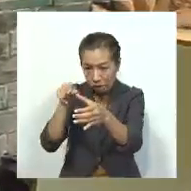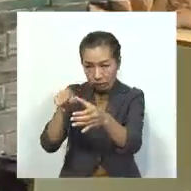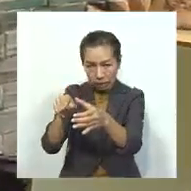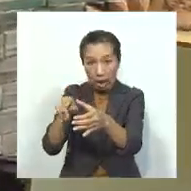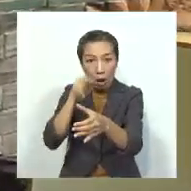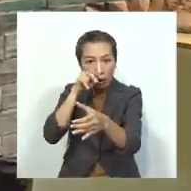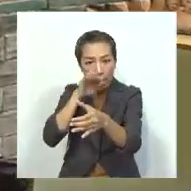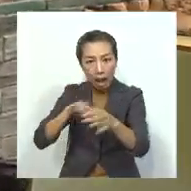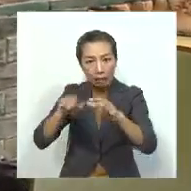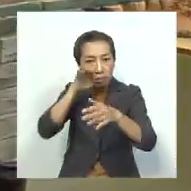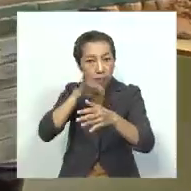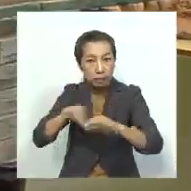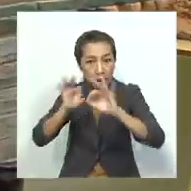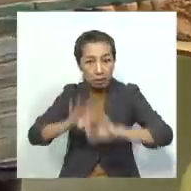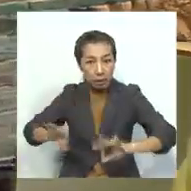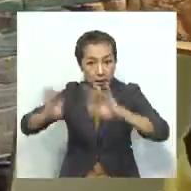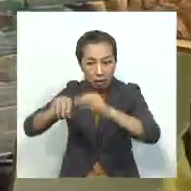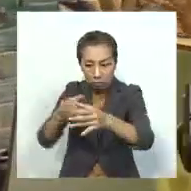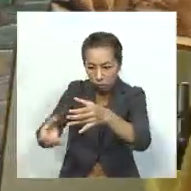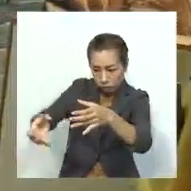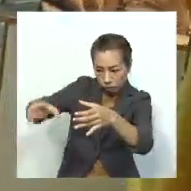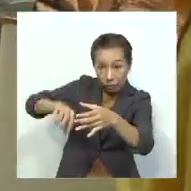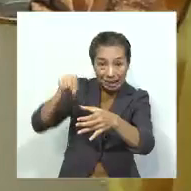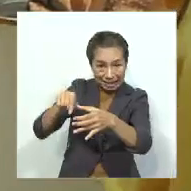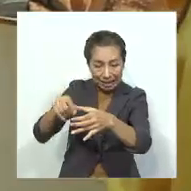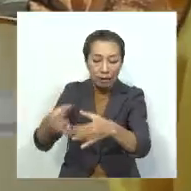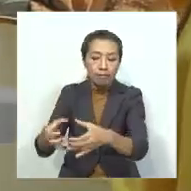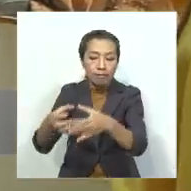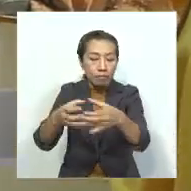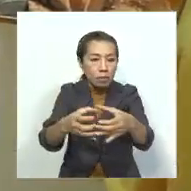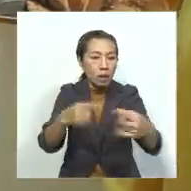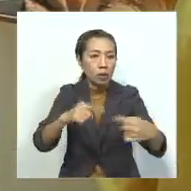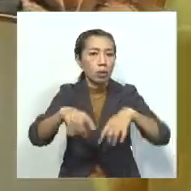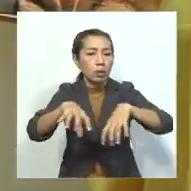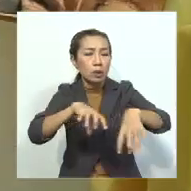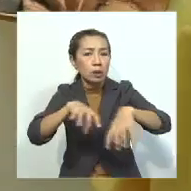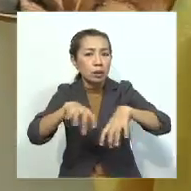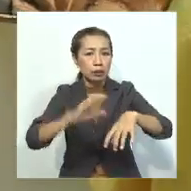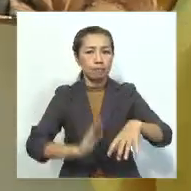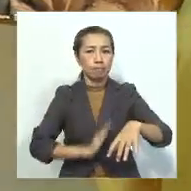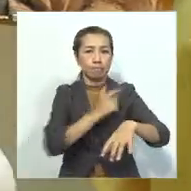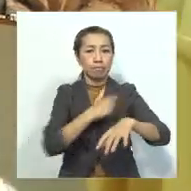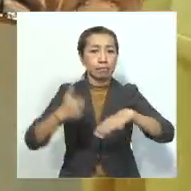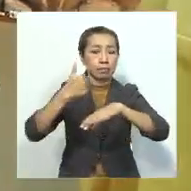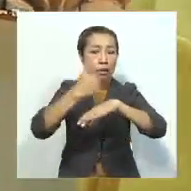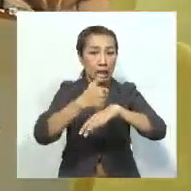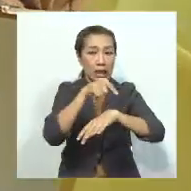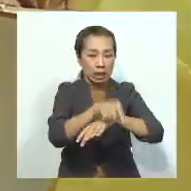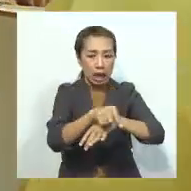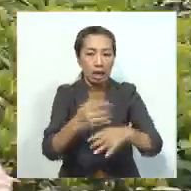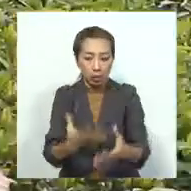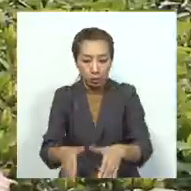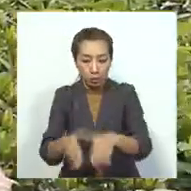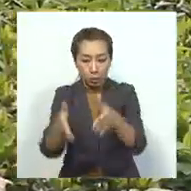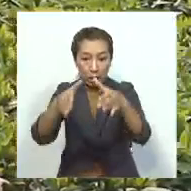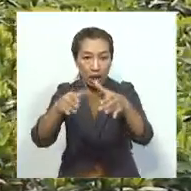นโทน้ำศักดิ์สิทธิ์เพื่อใช้บรรจุน้ำจากแหล่งน้ำศักดิ์สิทธิ์ในงานพระราชพิธีบรมราชาภิเษกที่โรงโอ่งรัตนโกสินทร์